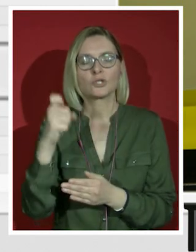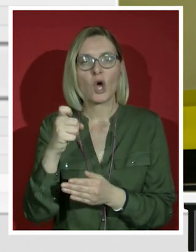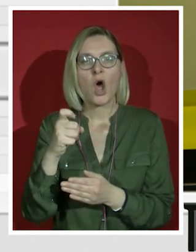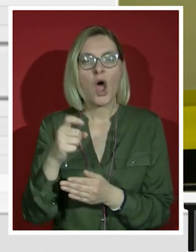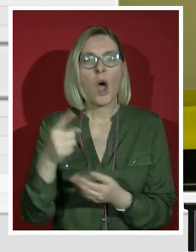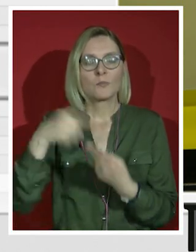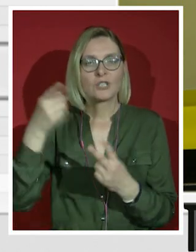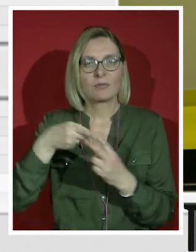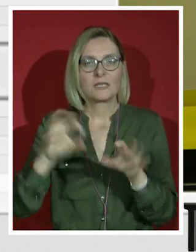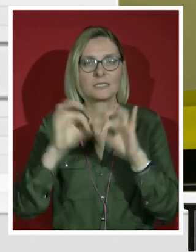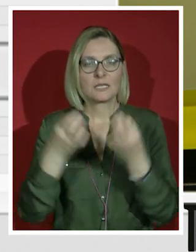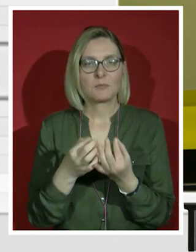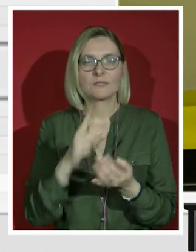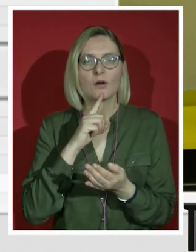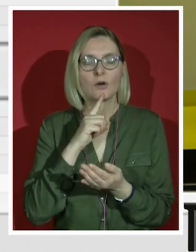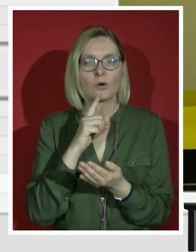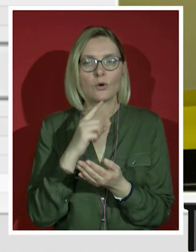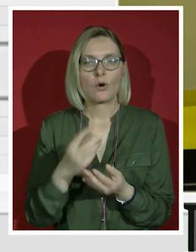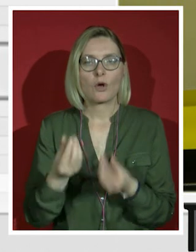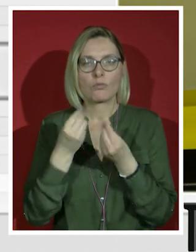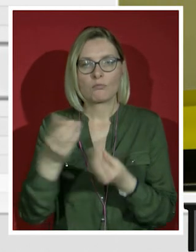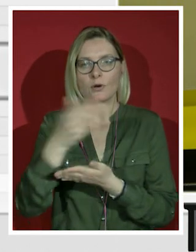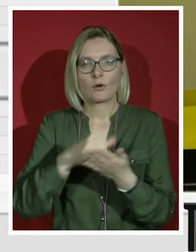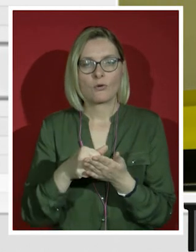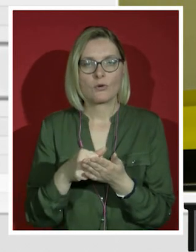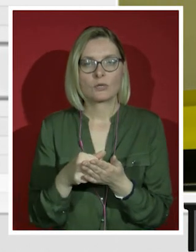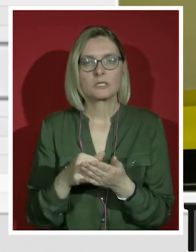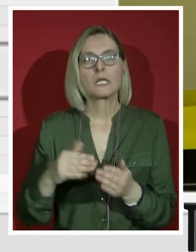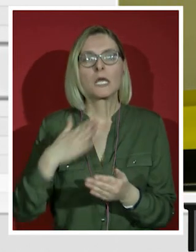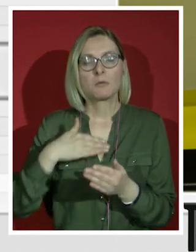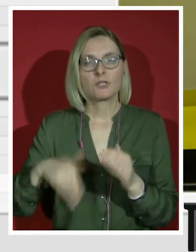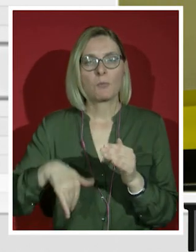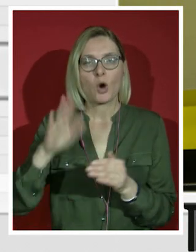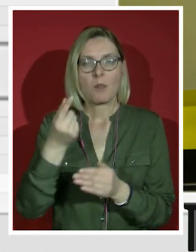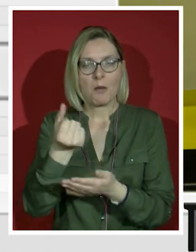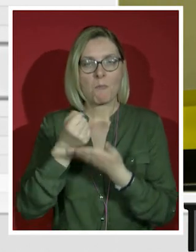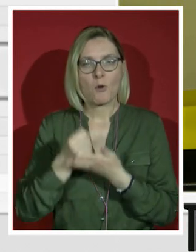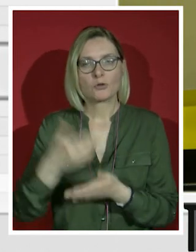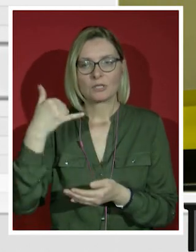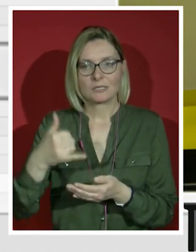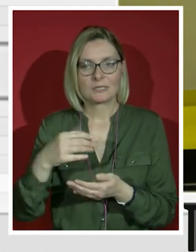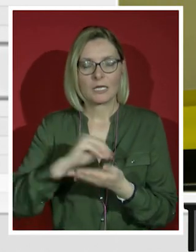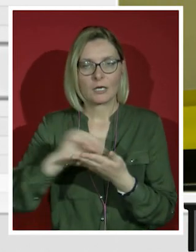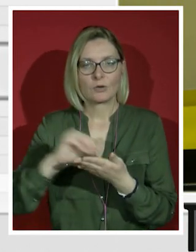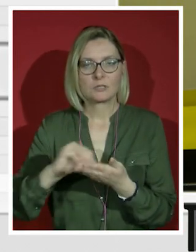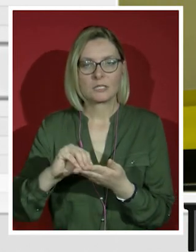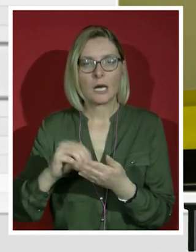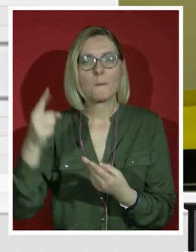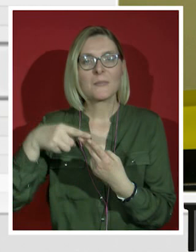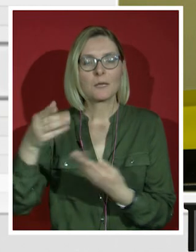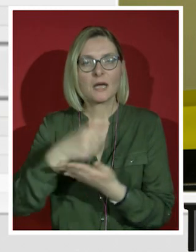која е оптимална бројка за исплатливост на работа на пчеларникот, се земаше повисока субвенција. Сега со регистрацијата на примарни